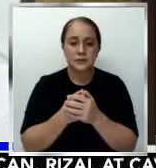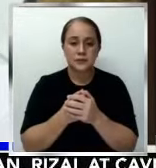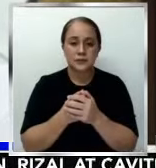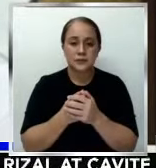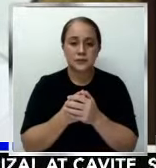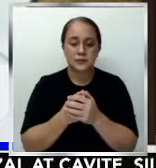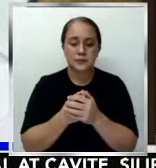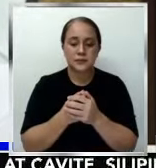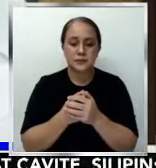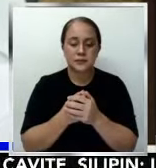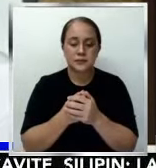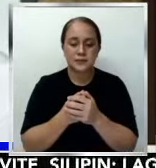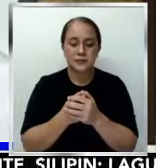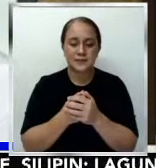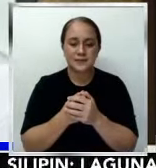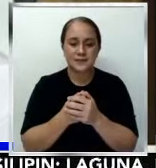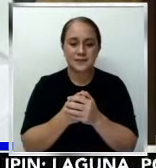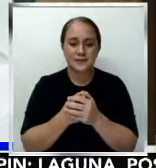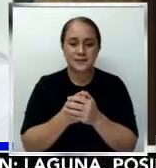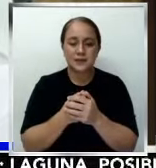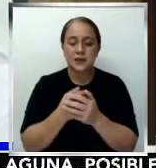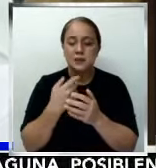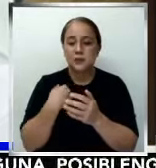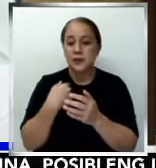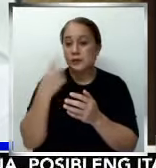si Secretary Anyo.